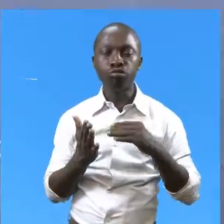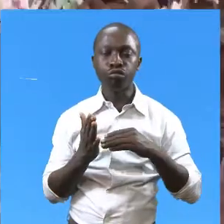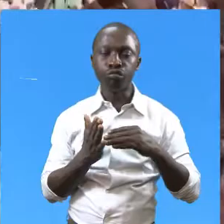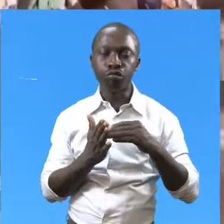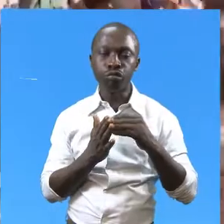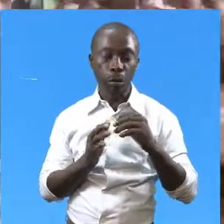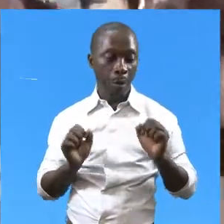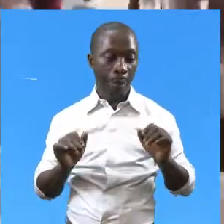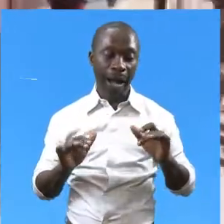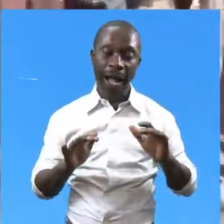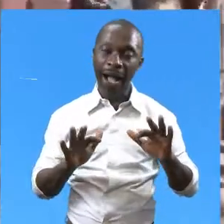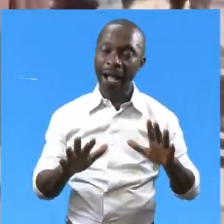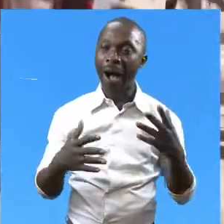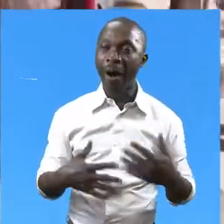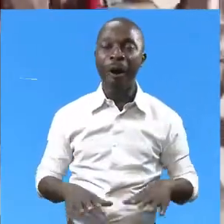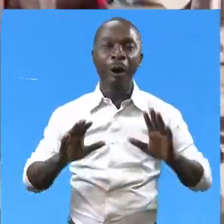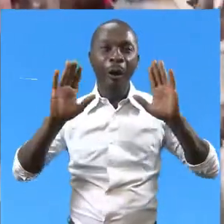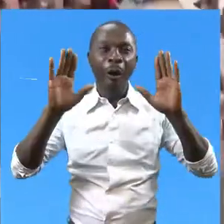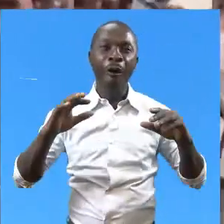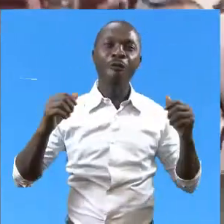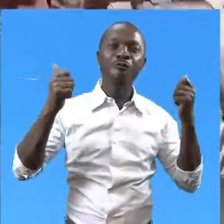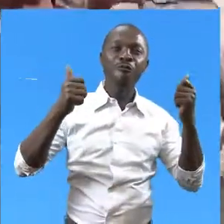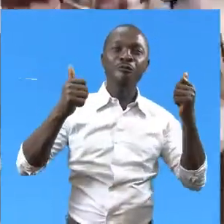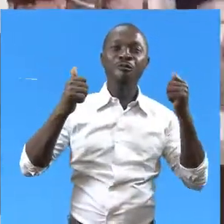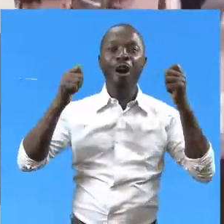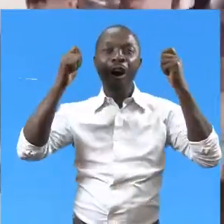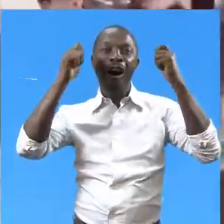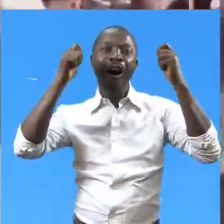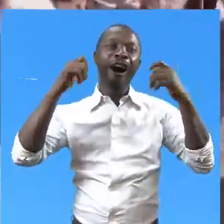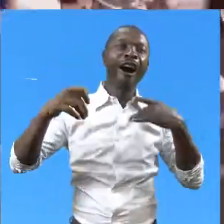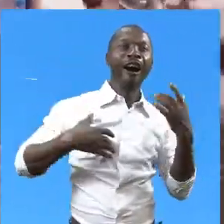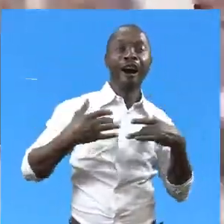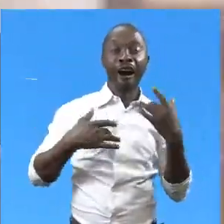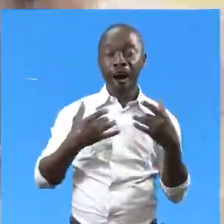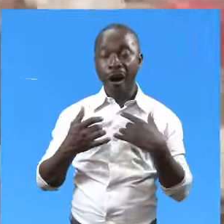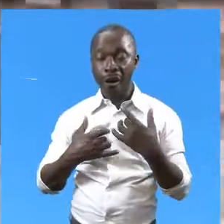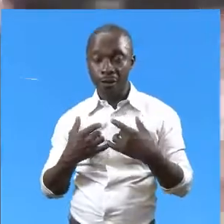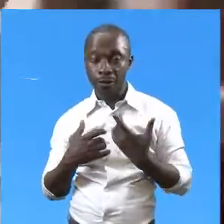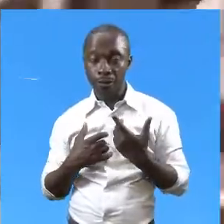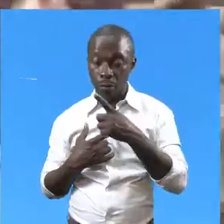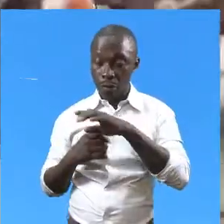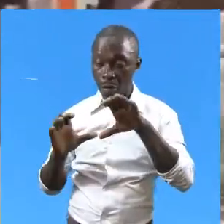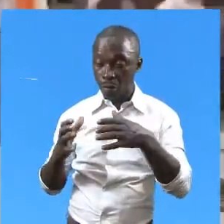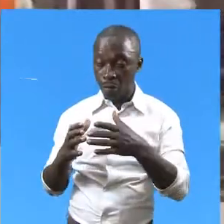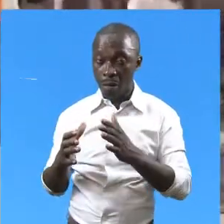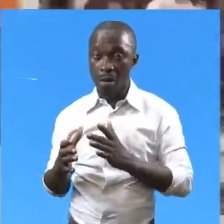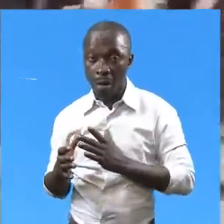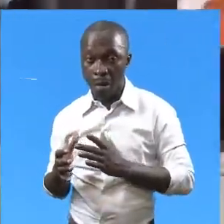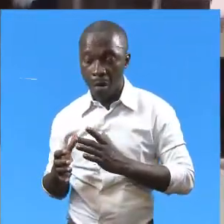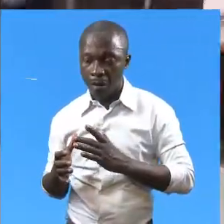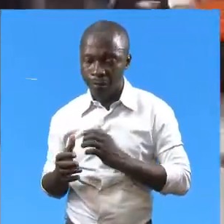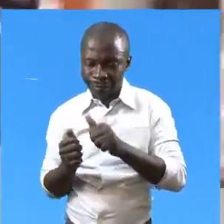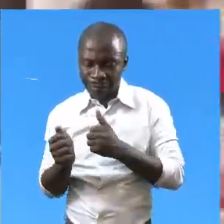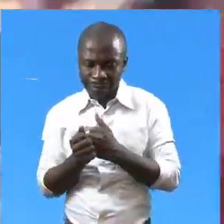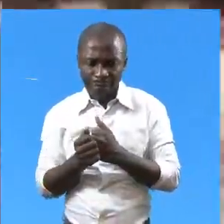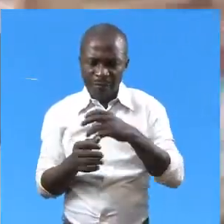mobilisés devant la Maison-Blanche samedi pour saluer la victoire de Joseph Biden. Les grands électeurs élus choisiront officiellement